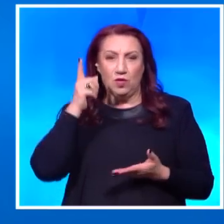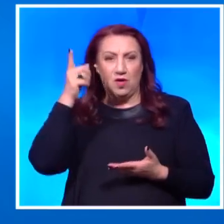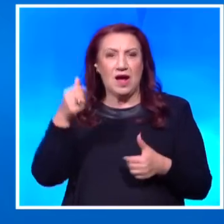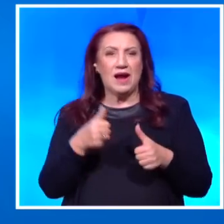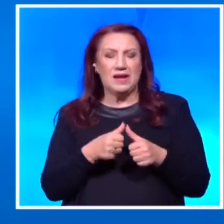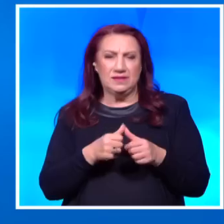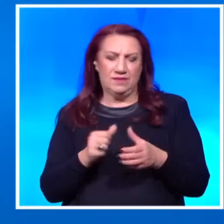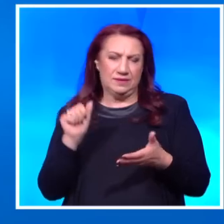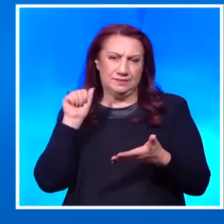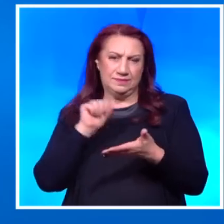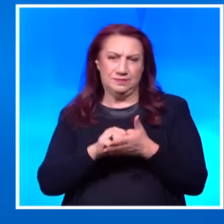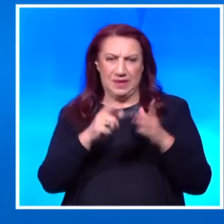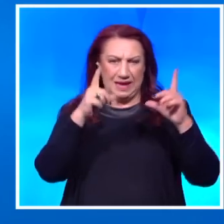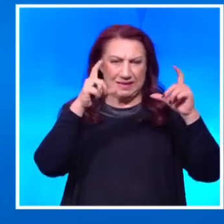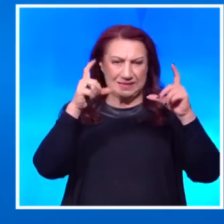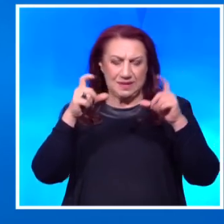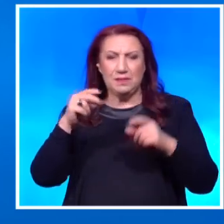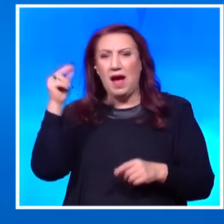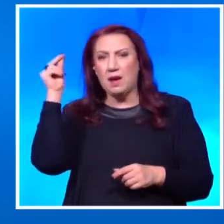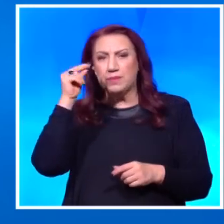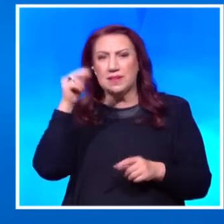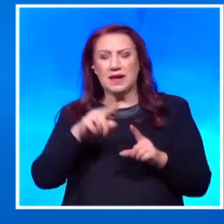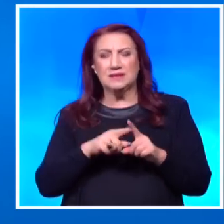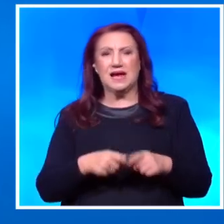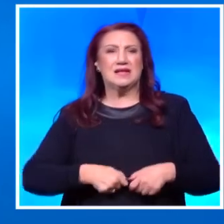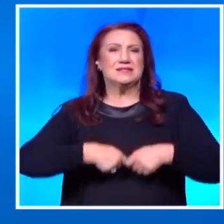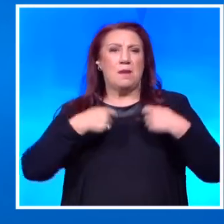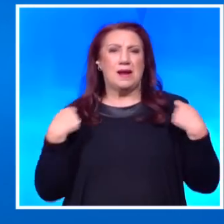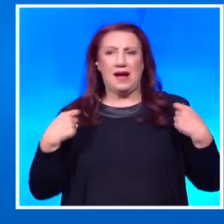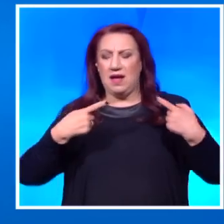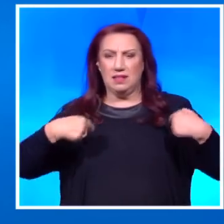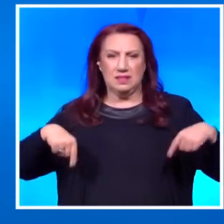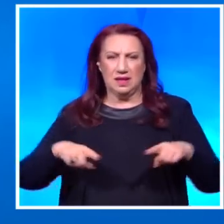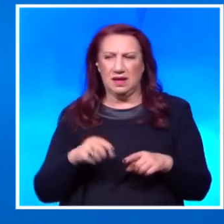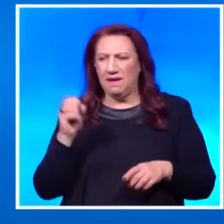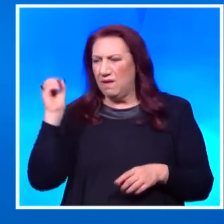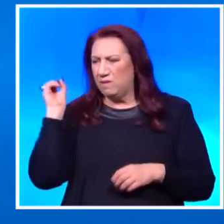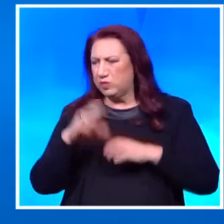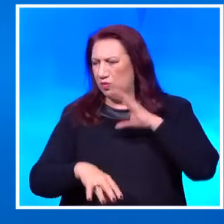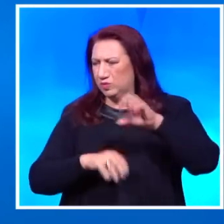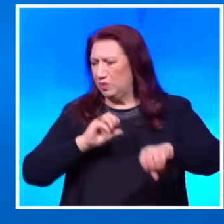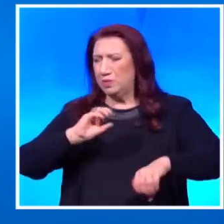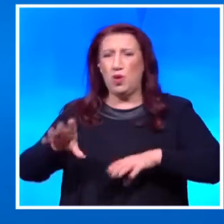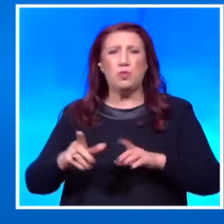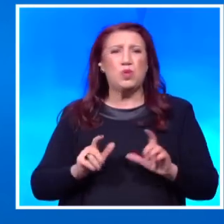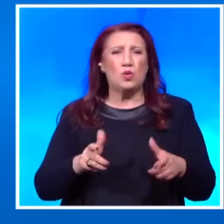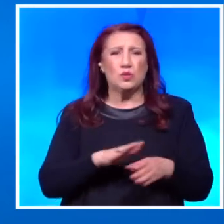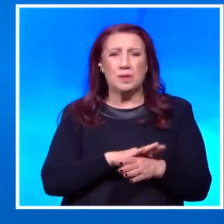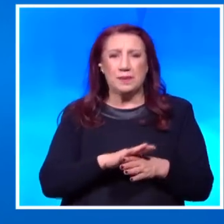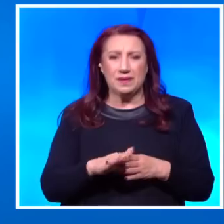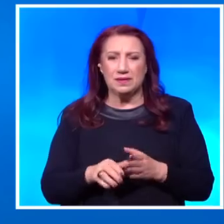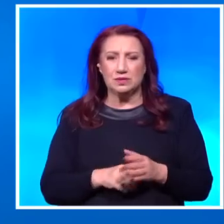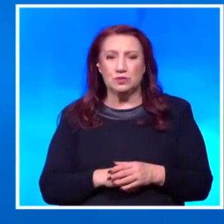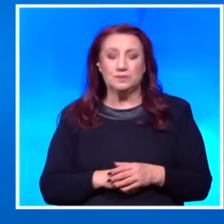публикуваха снимка на българската съблекалния и разхвърлените отпадъци в нея. Техническият директор на БФС Георги